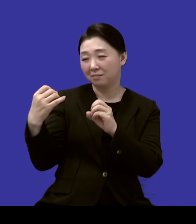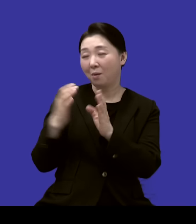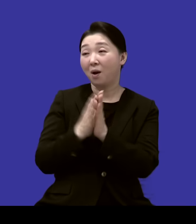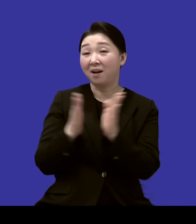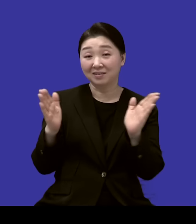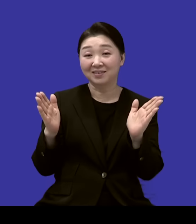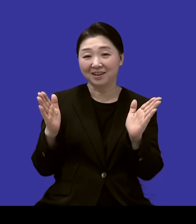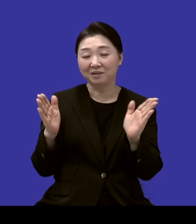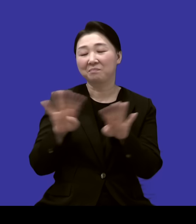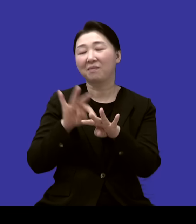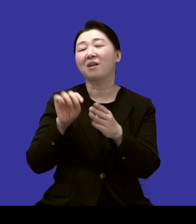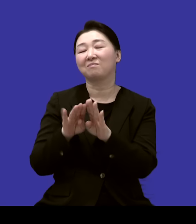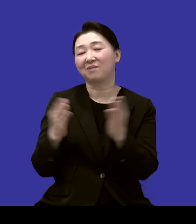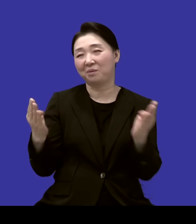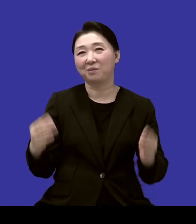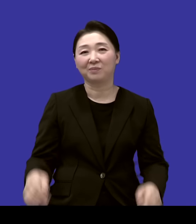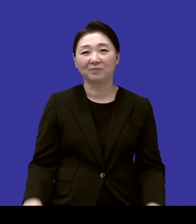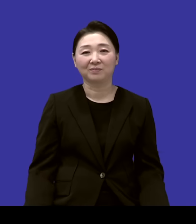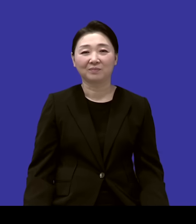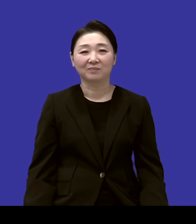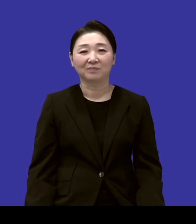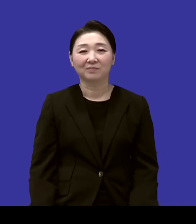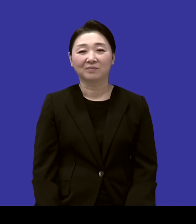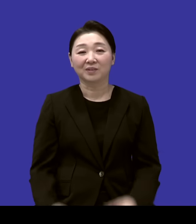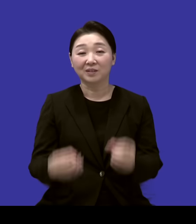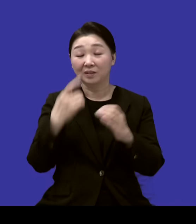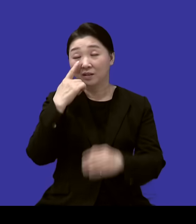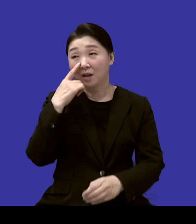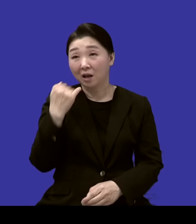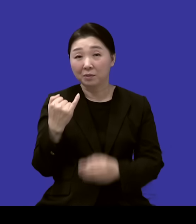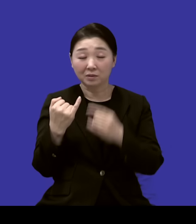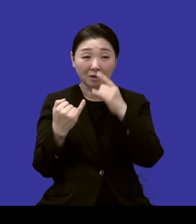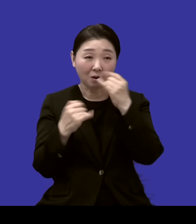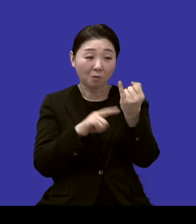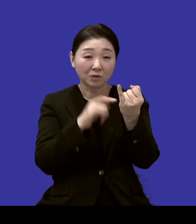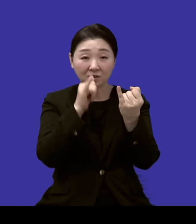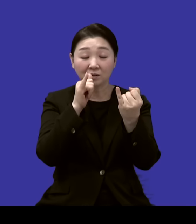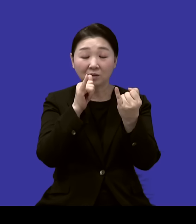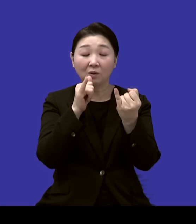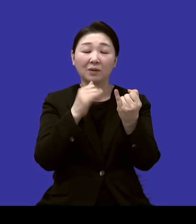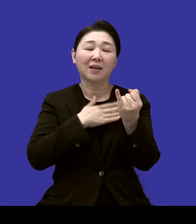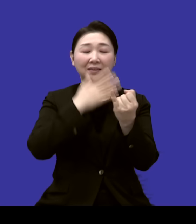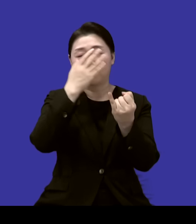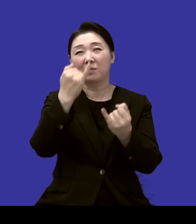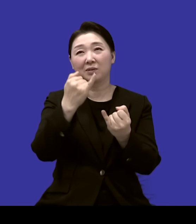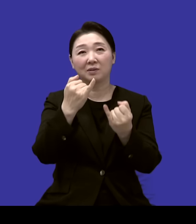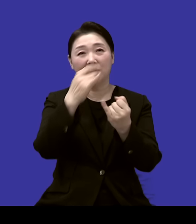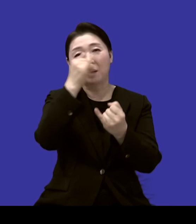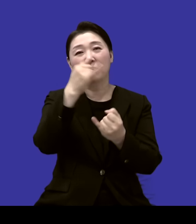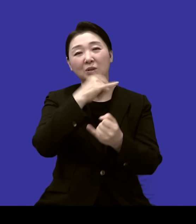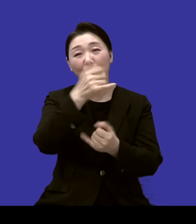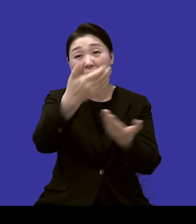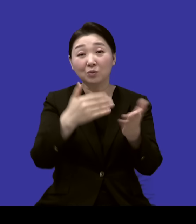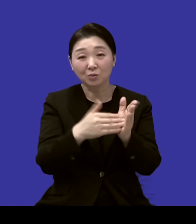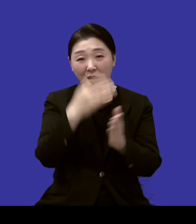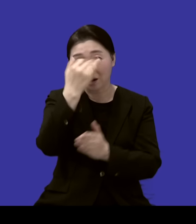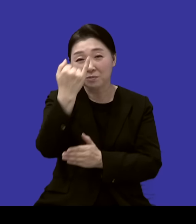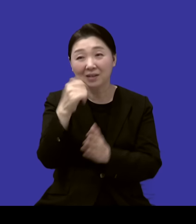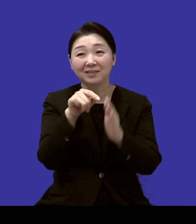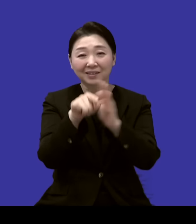문을 확 여셨어요. 예. 그래서 이제 새아버지한테 어머니가 계셨는데 저한테 할머니죠. 할머니도 소개시켜주고 예. 할머니한테 가서 뭐